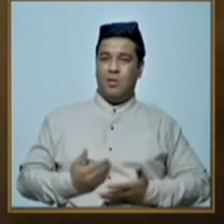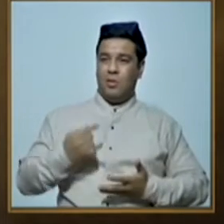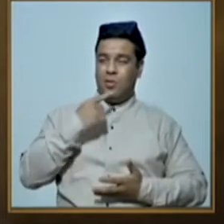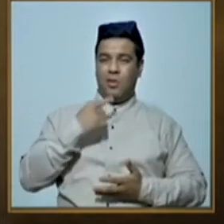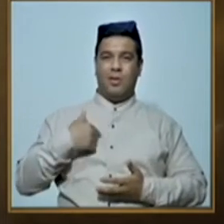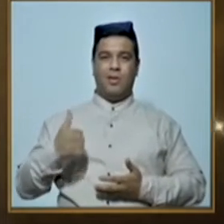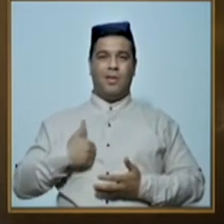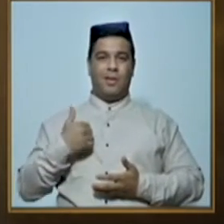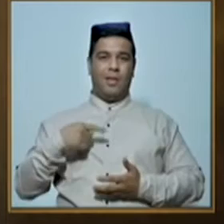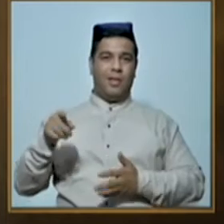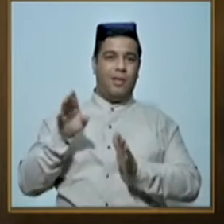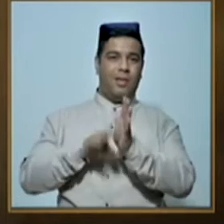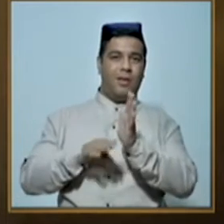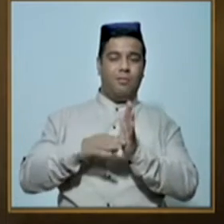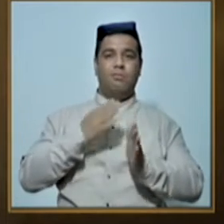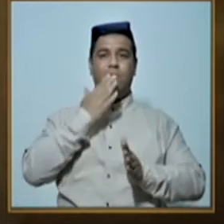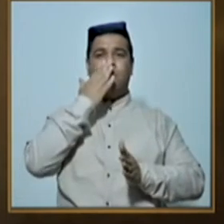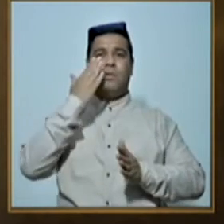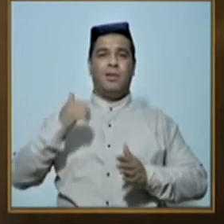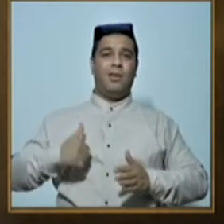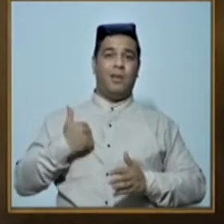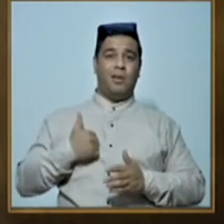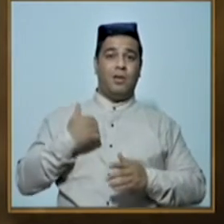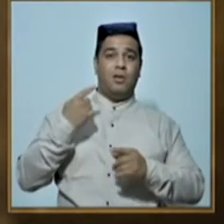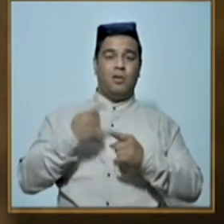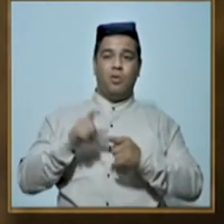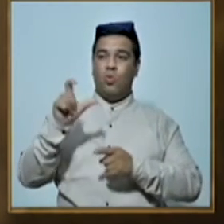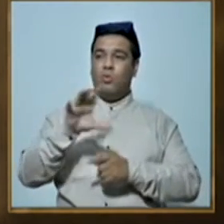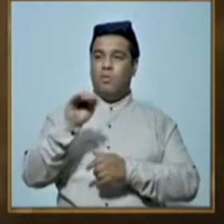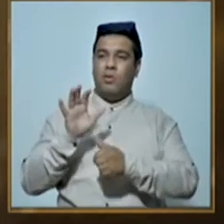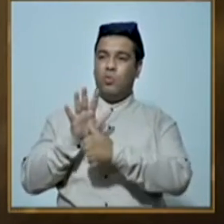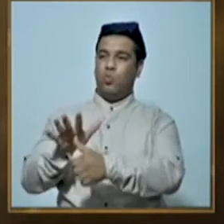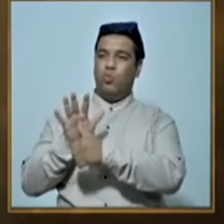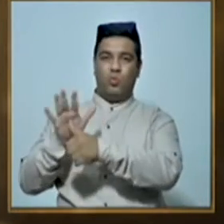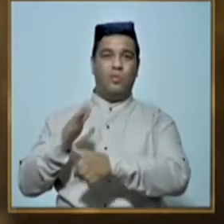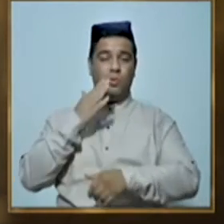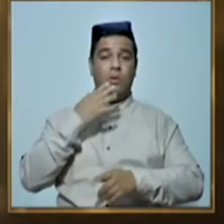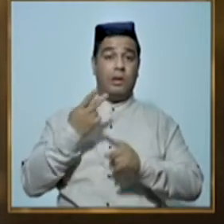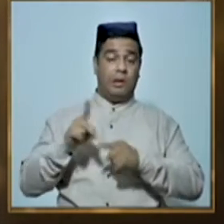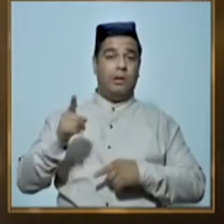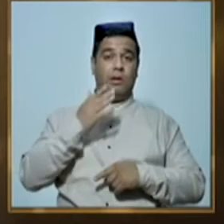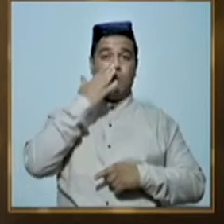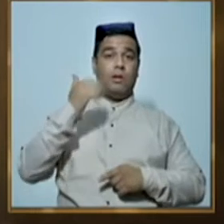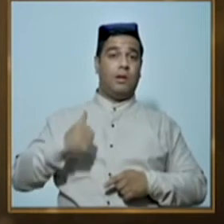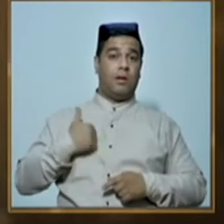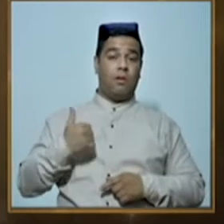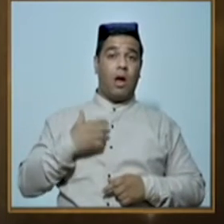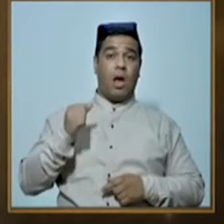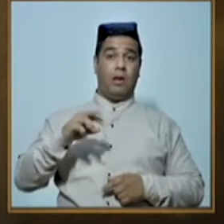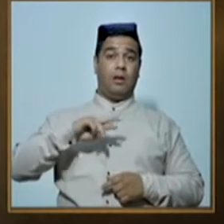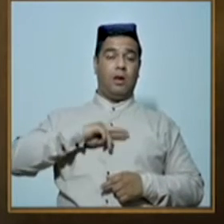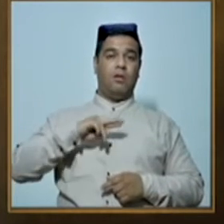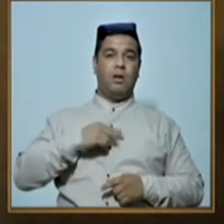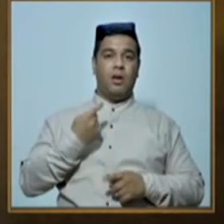qiladi, ha? Haqni inkor qilib odamlarni pastga uradi. Bu kibr. Manmanlik esa